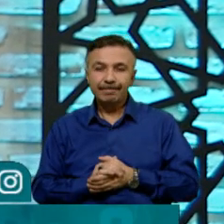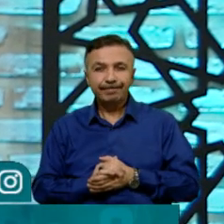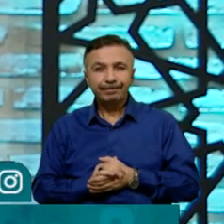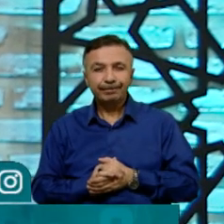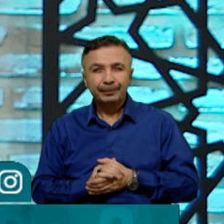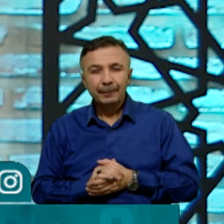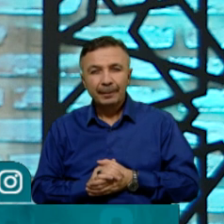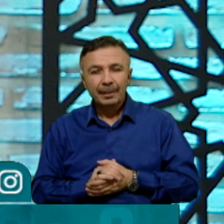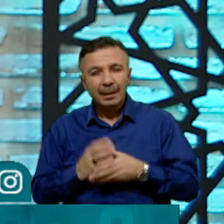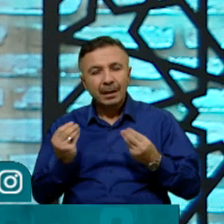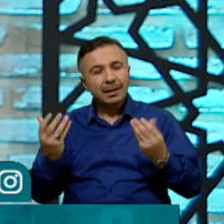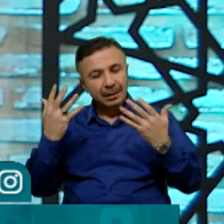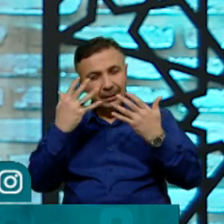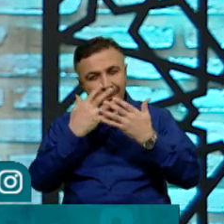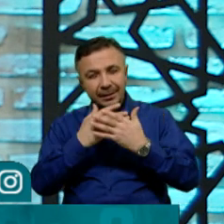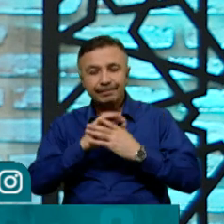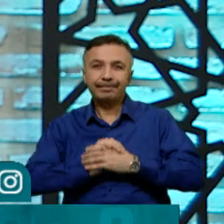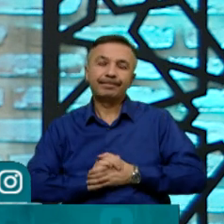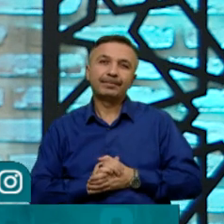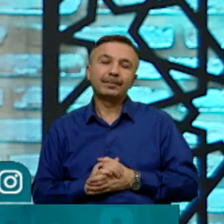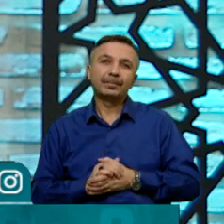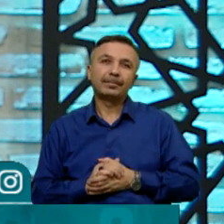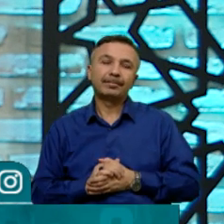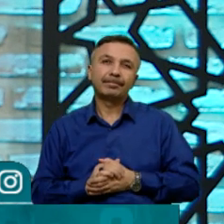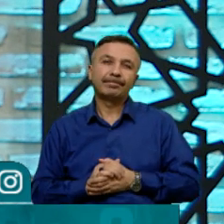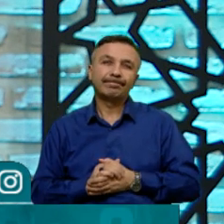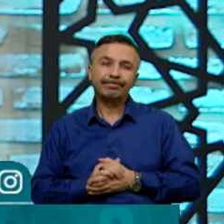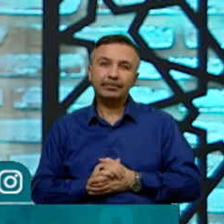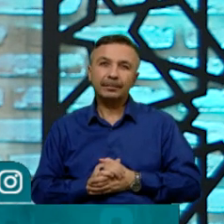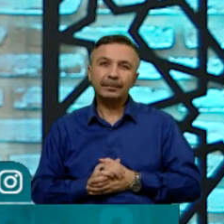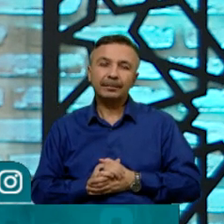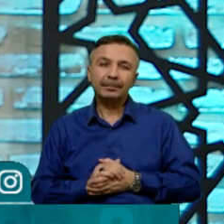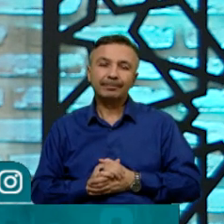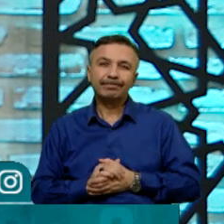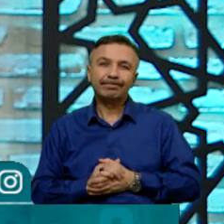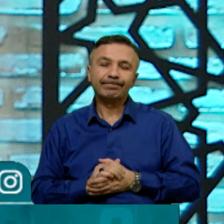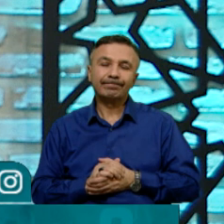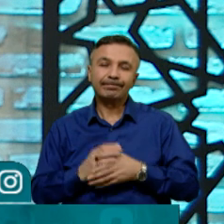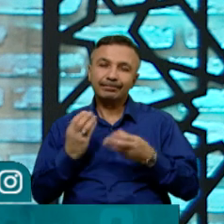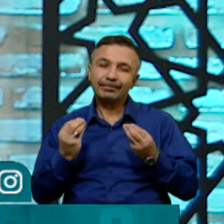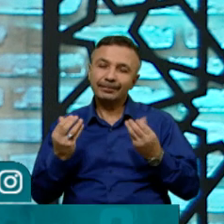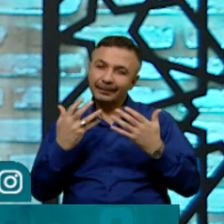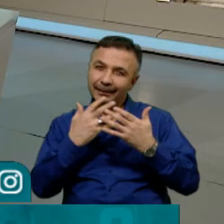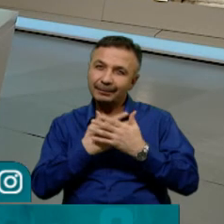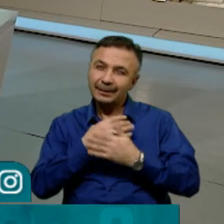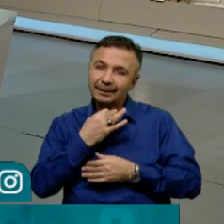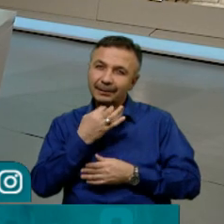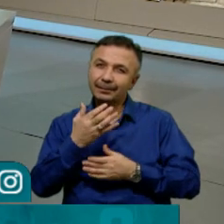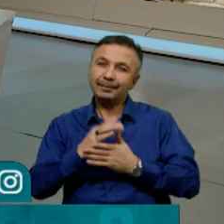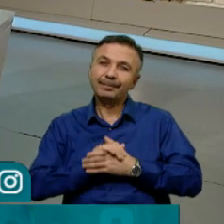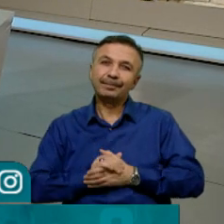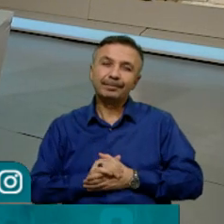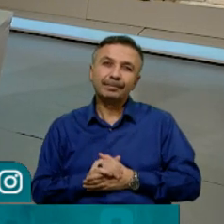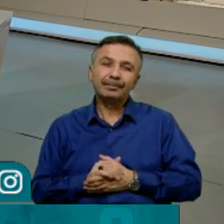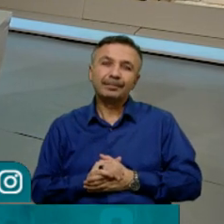sesini kapatalım Sadece böyle adamın da hayırlı akşamlar Hayırlı akşamlar Sağ olun